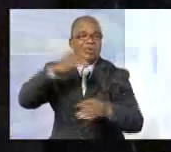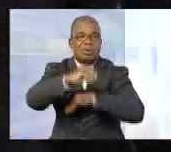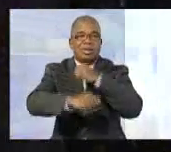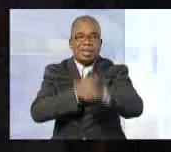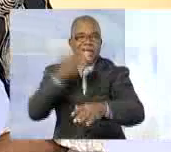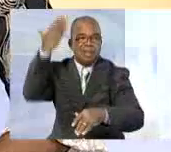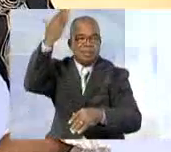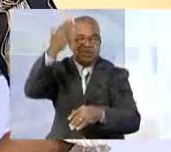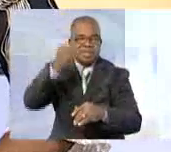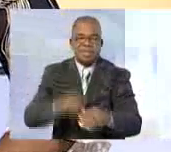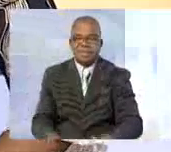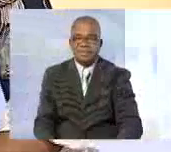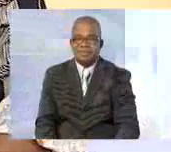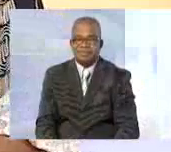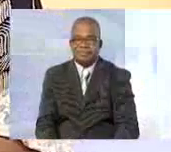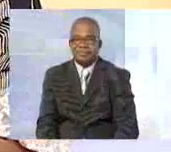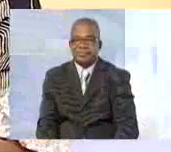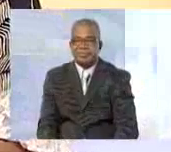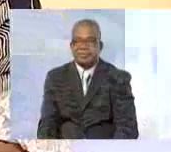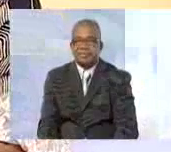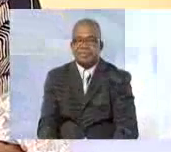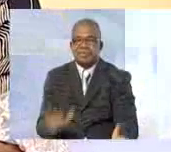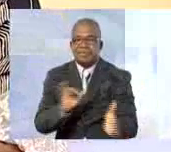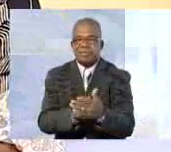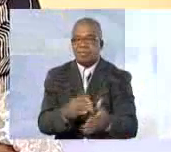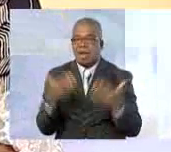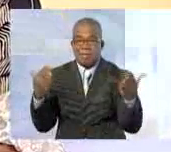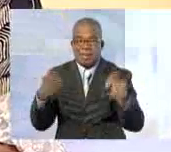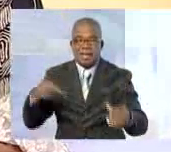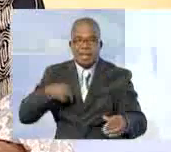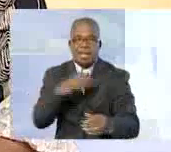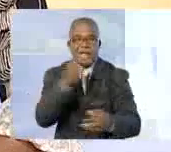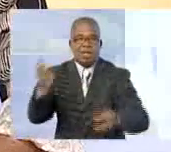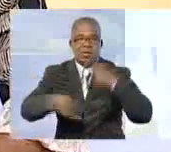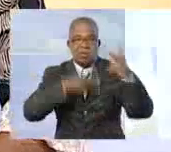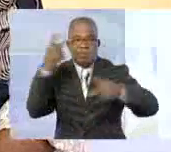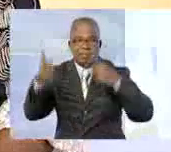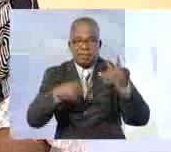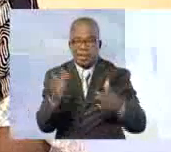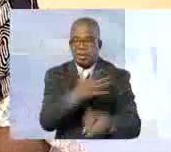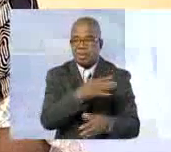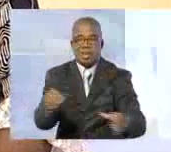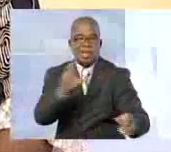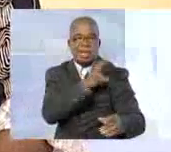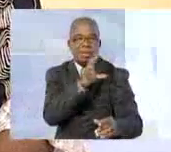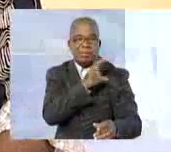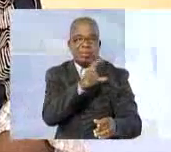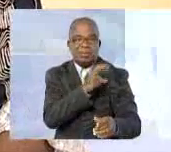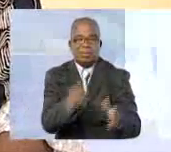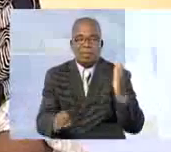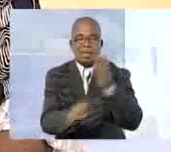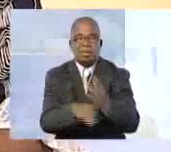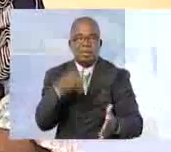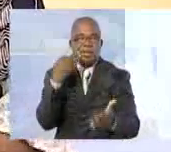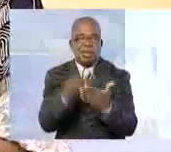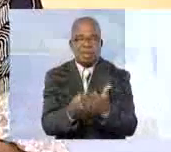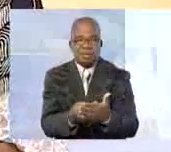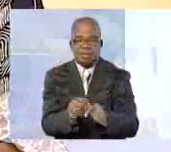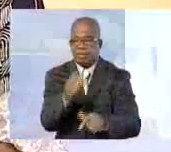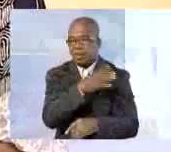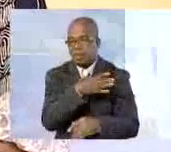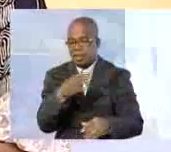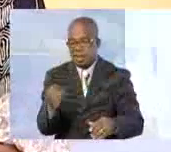2013. Et c'est le moment d'aborder le second titre de cette édition, la police économique et financière dans le cadre